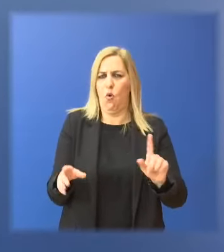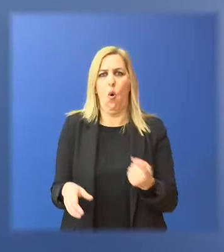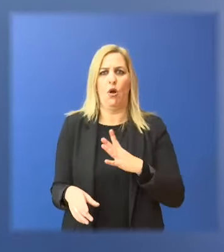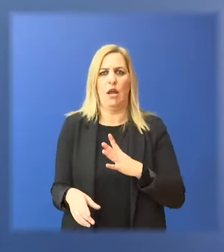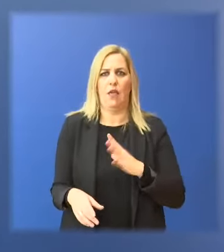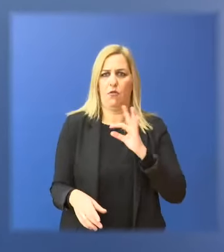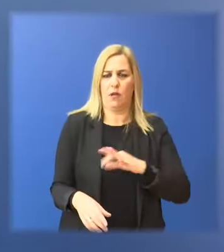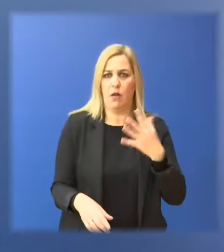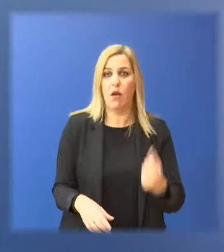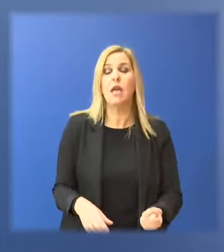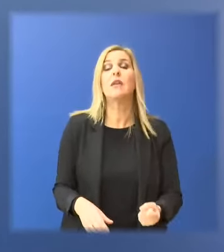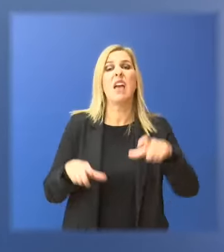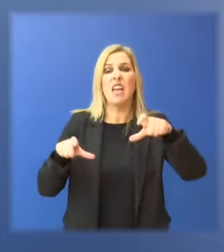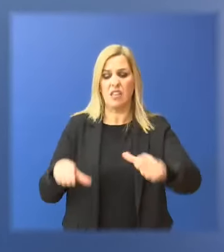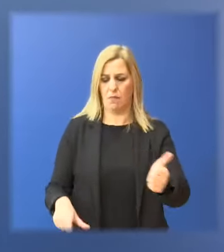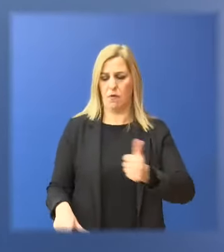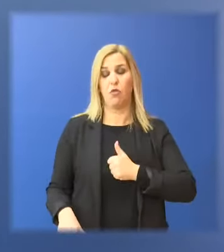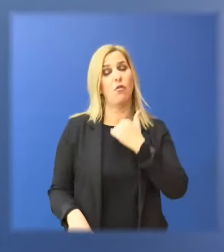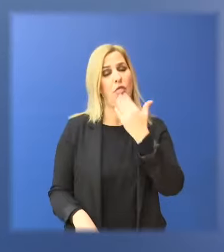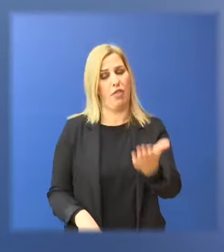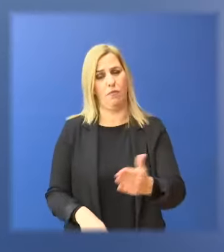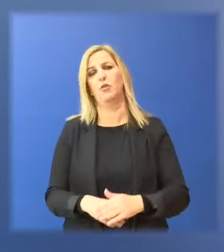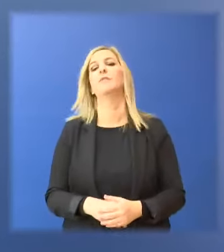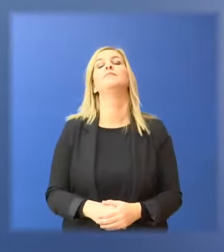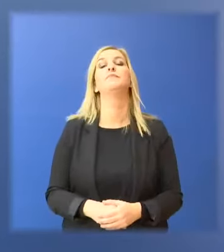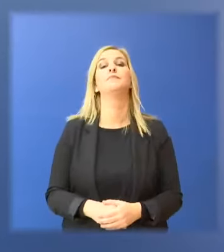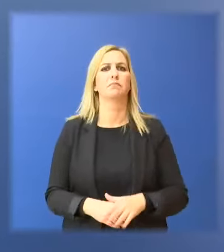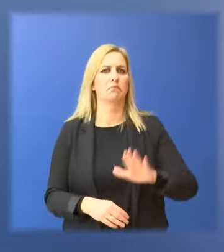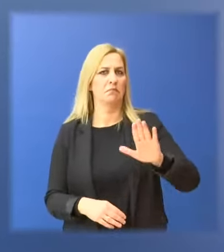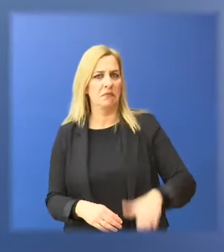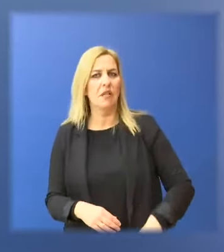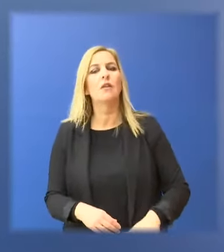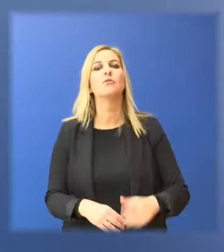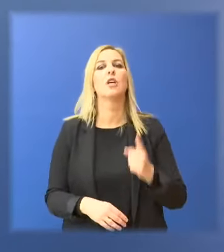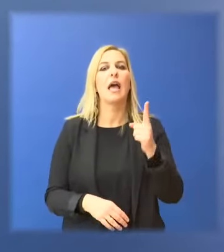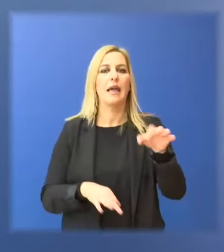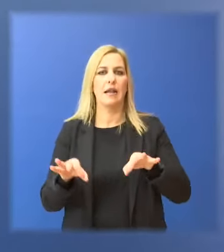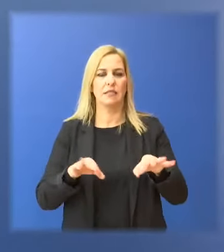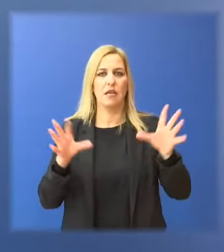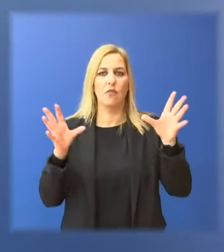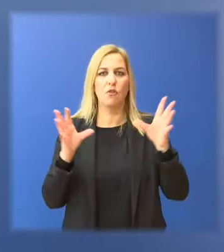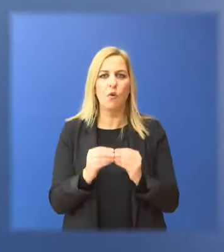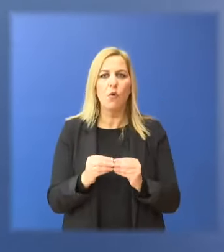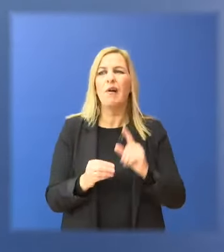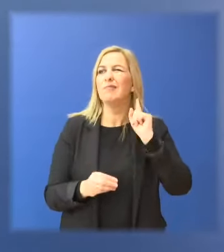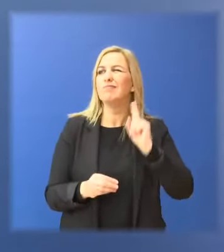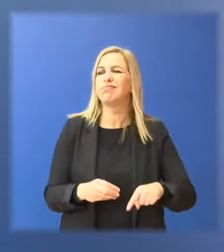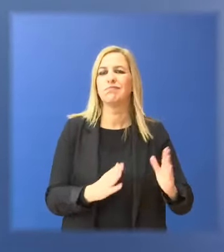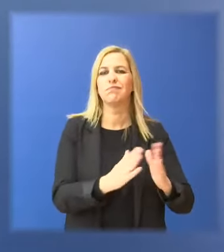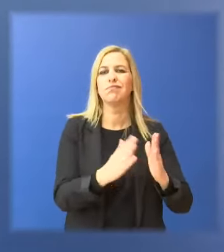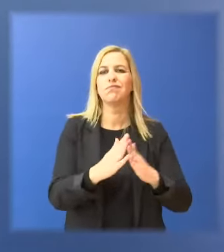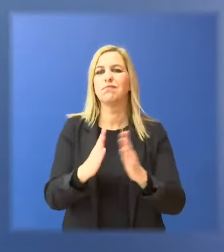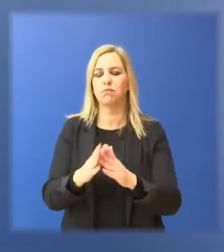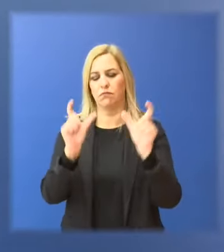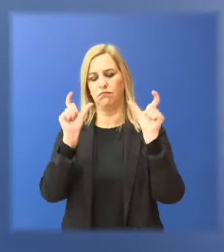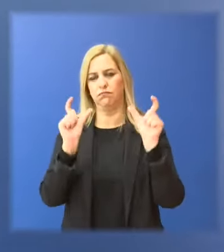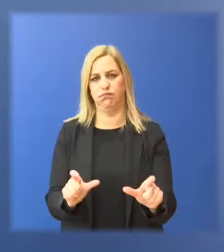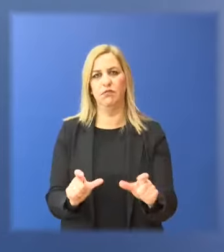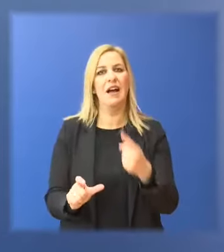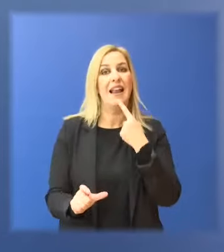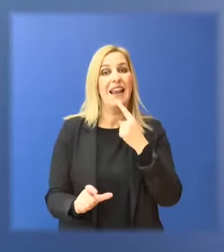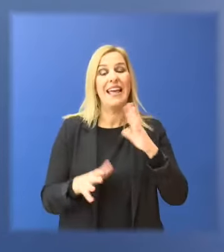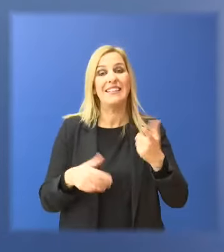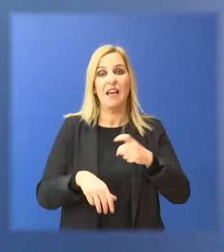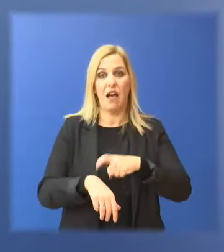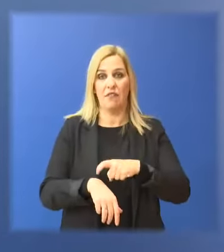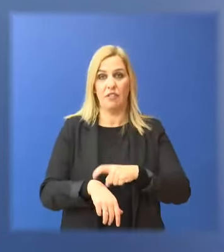Συμβουλίου της Επικρατείας. Τέλος, θεσπίζεται ένα πλαίσιο για τον κατασταλτικό έλεγχο της αυθαίρετης δόμησης που προβλέπει την άμεση